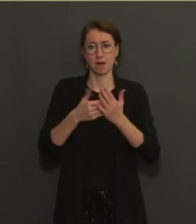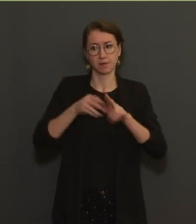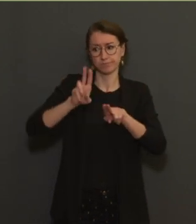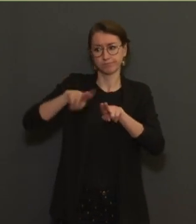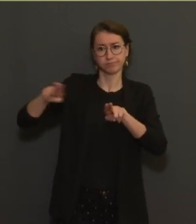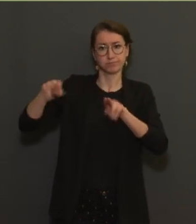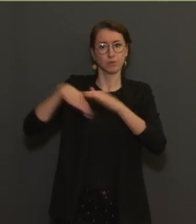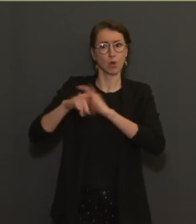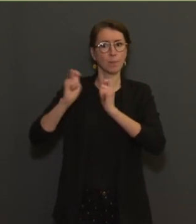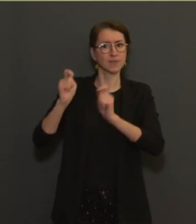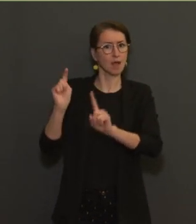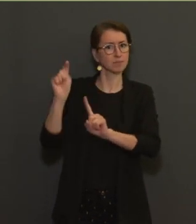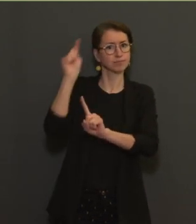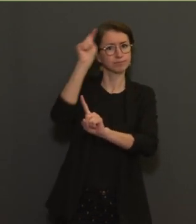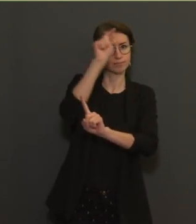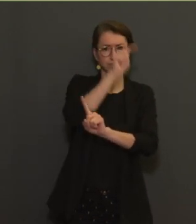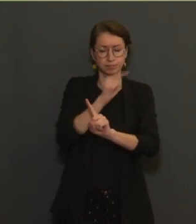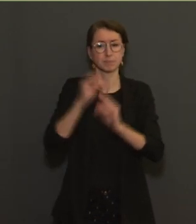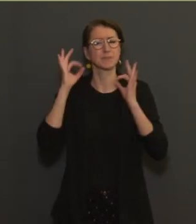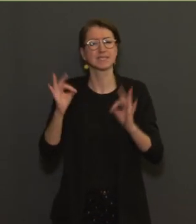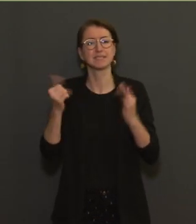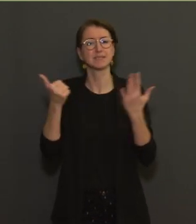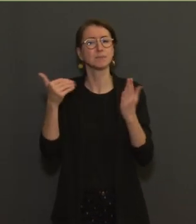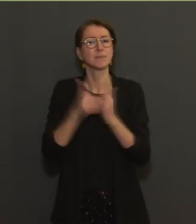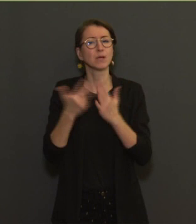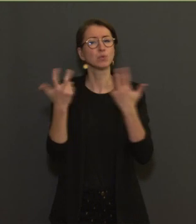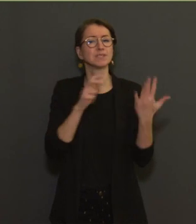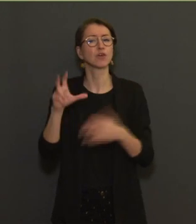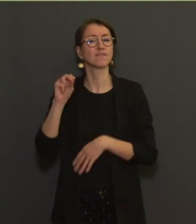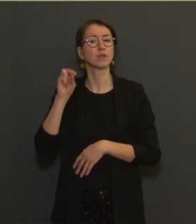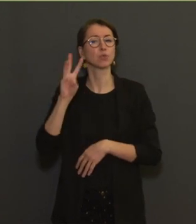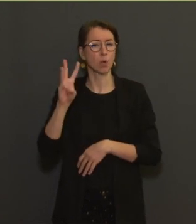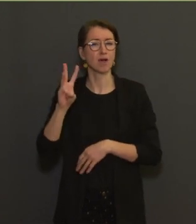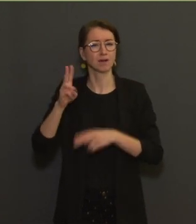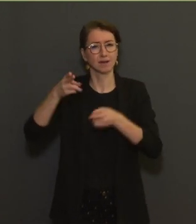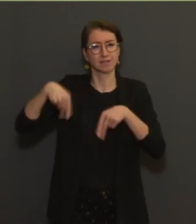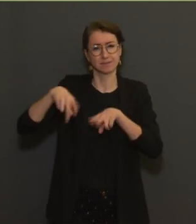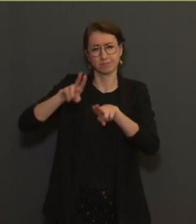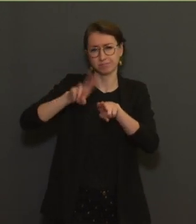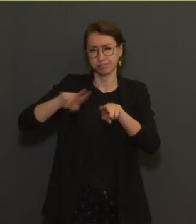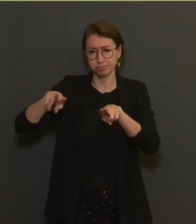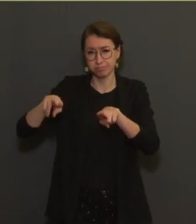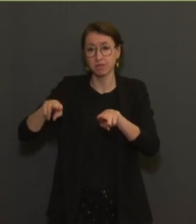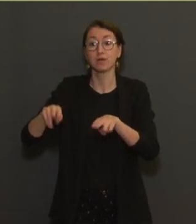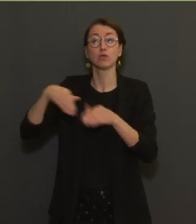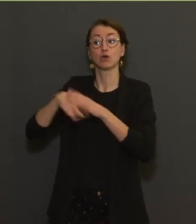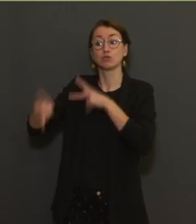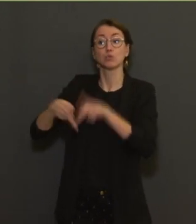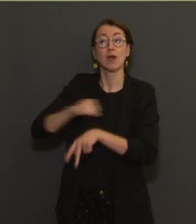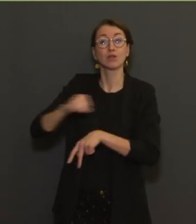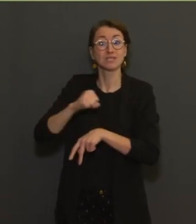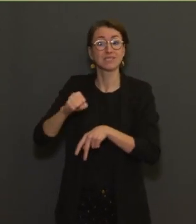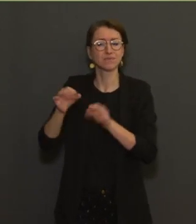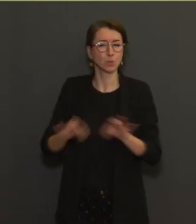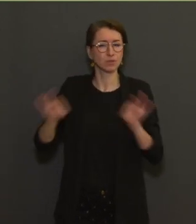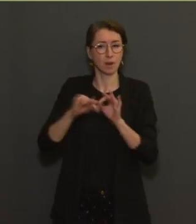sein de ces 6823 patients, 1223 sont en soins intensifs avec un petit 60% qui a